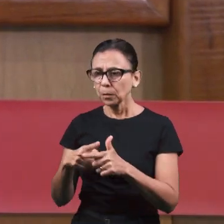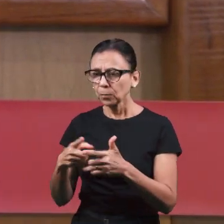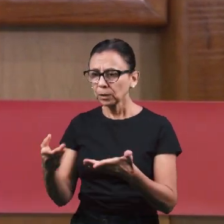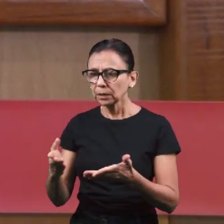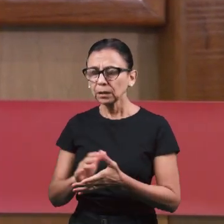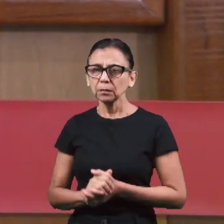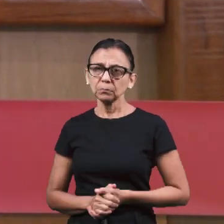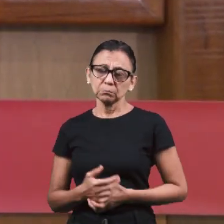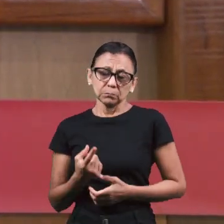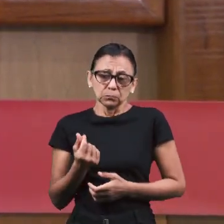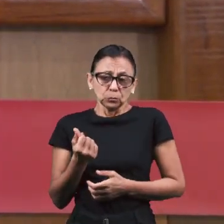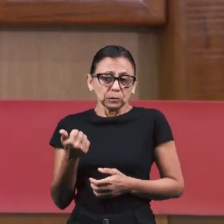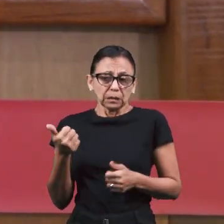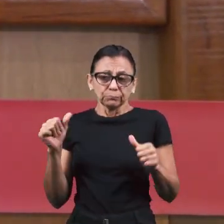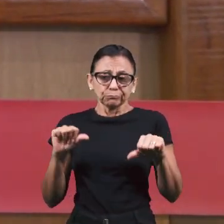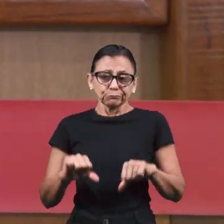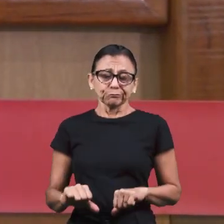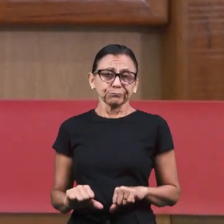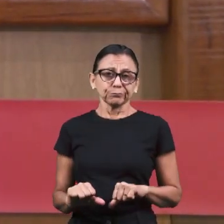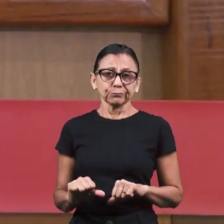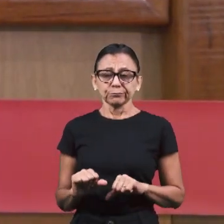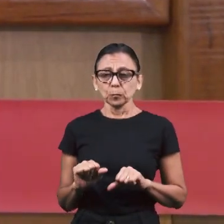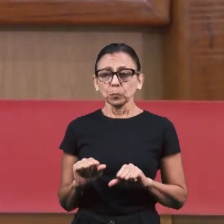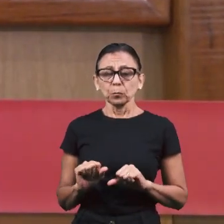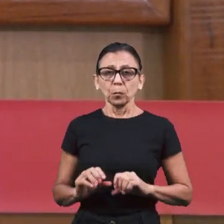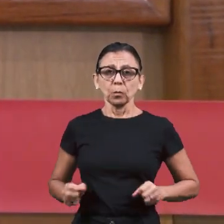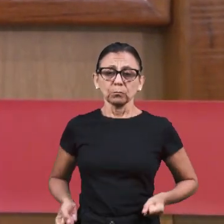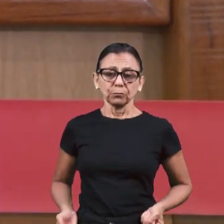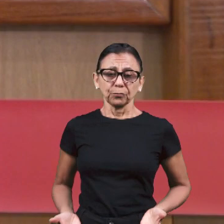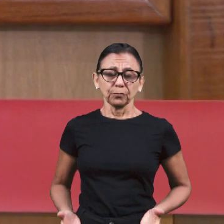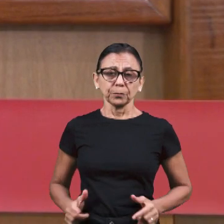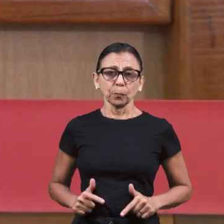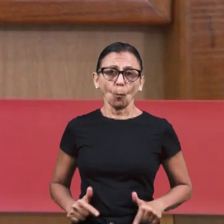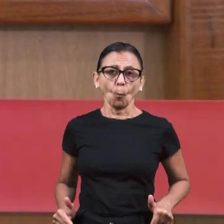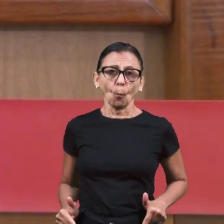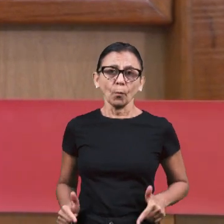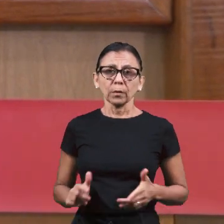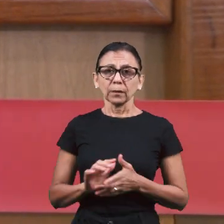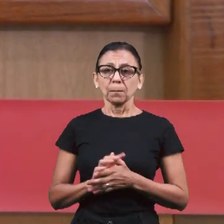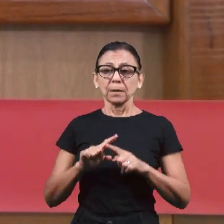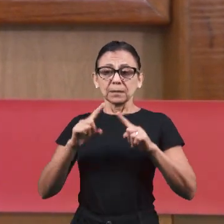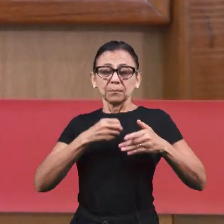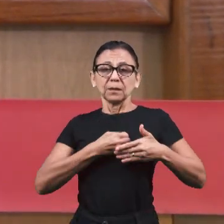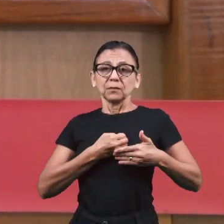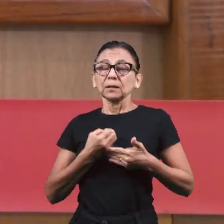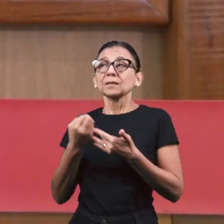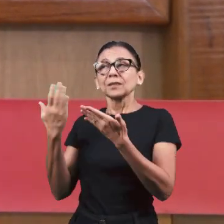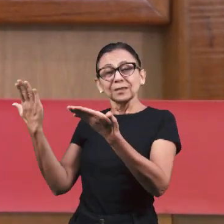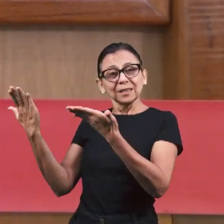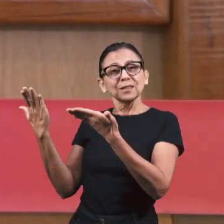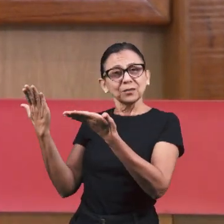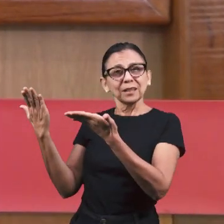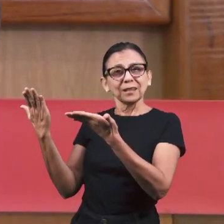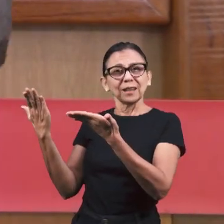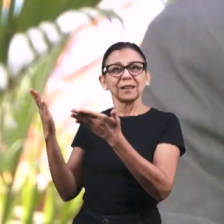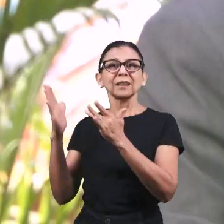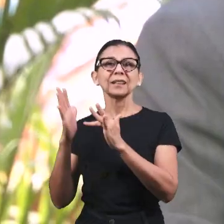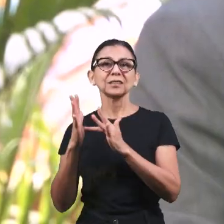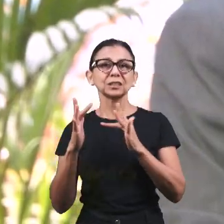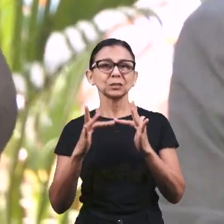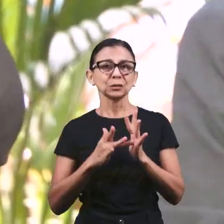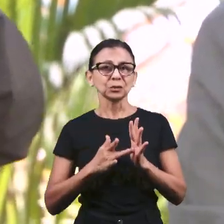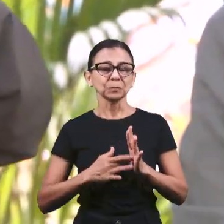fils, je fais ça? Parce que je n'ai pas de l'argent, je veux me donner moi-même à Jésus. Donc, voyez bien, à partir de ce